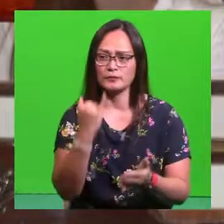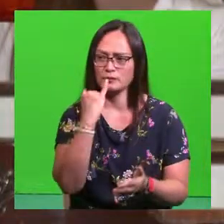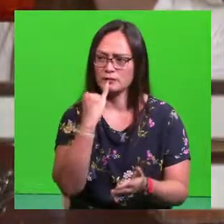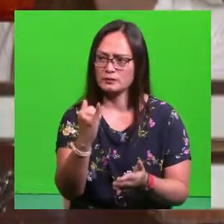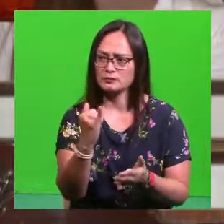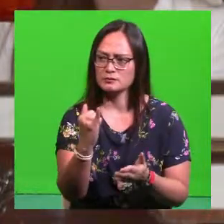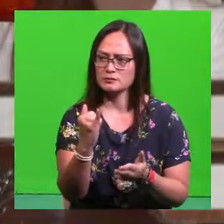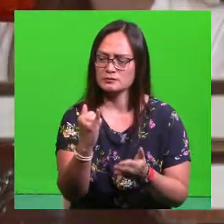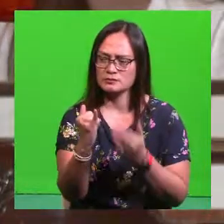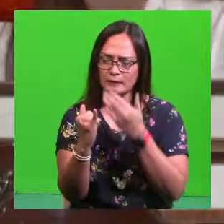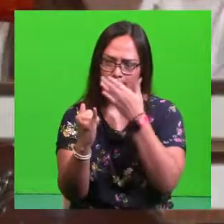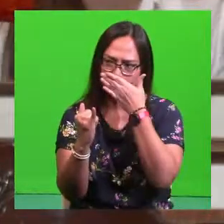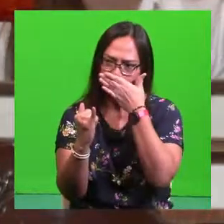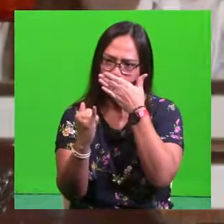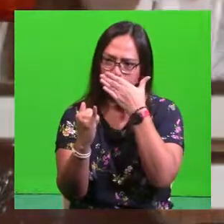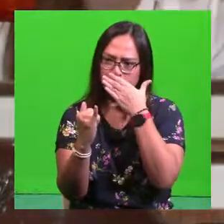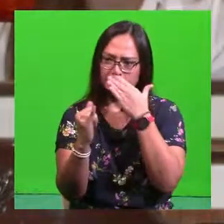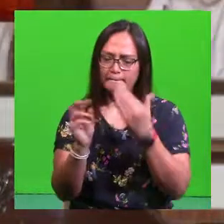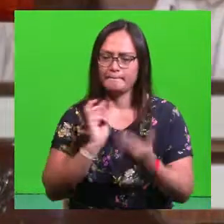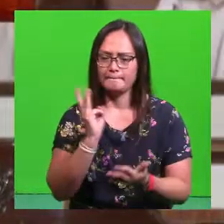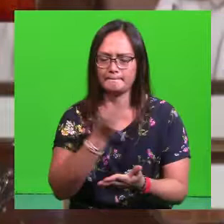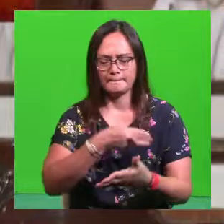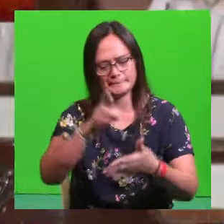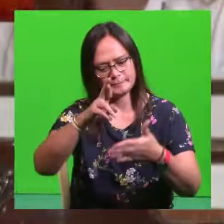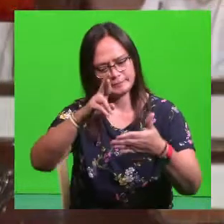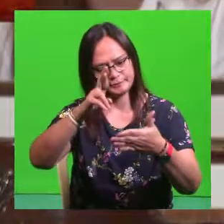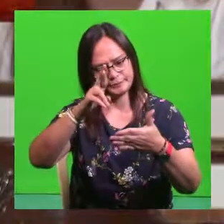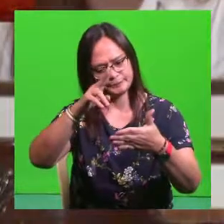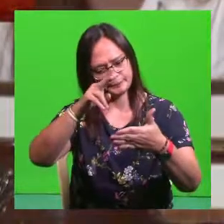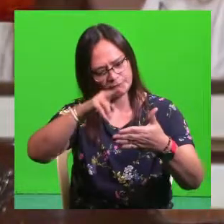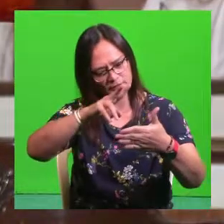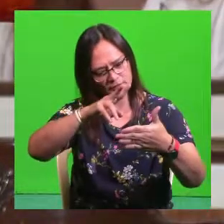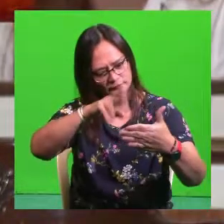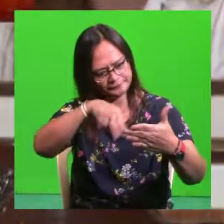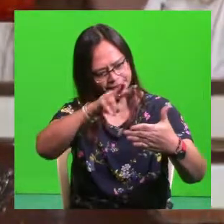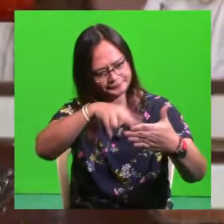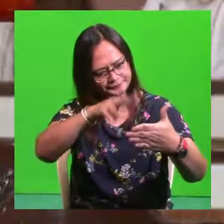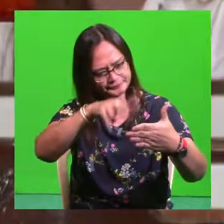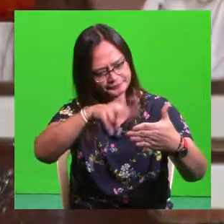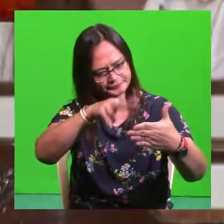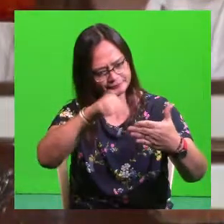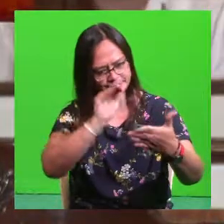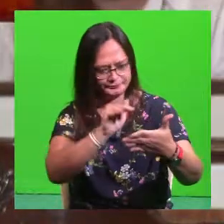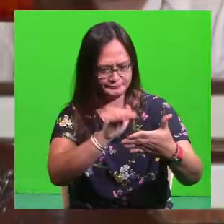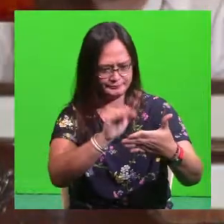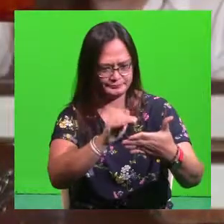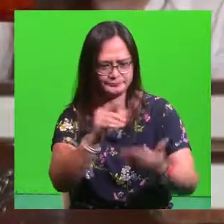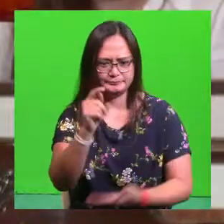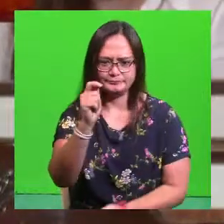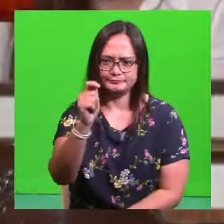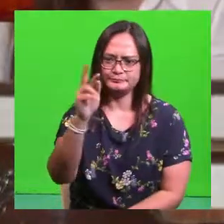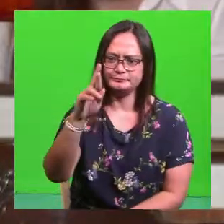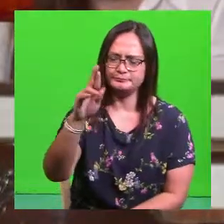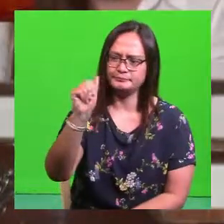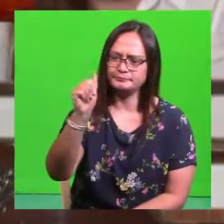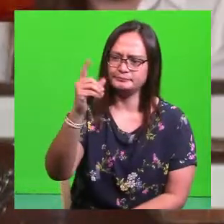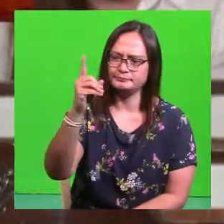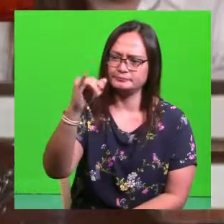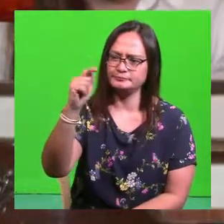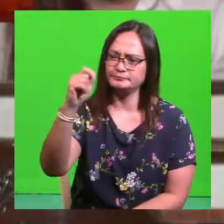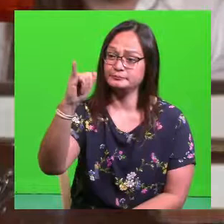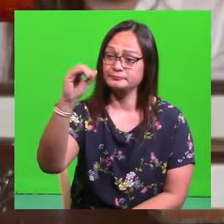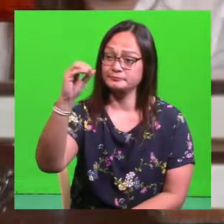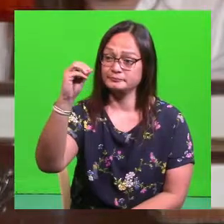tingnan ang mga tradisyon, tingnan ang mga kaugalian na ginagawa ng mga tao